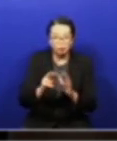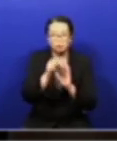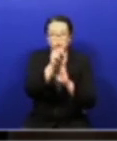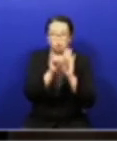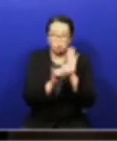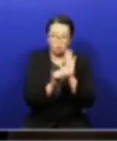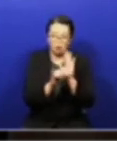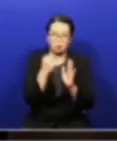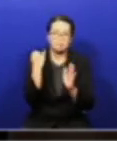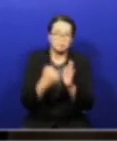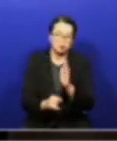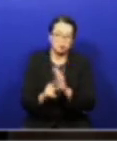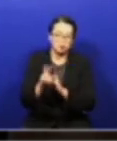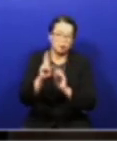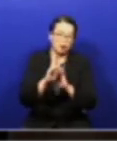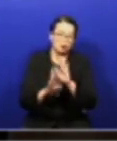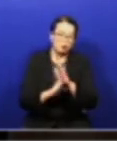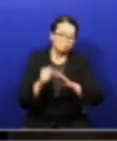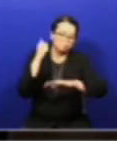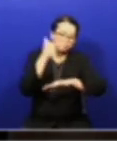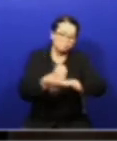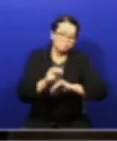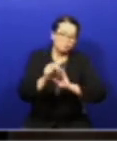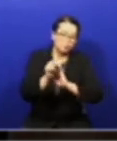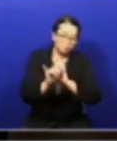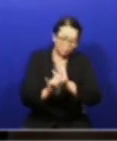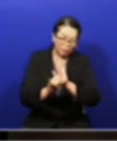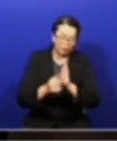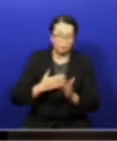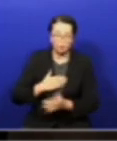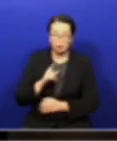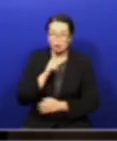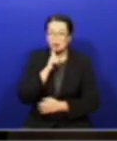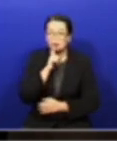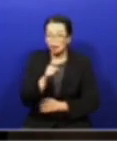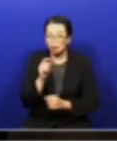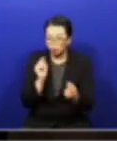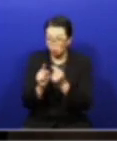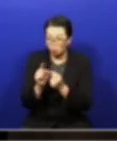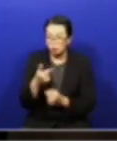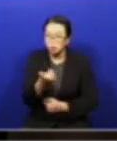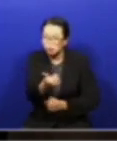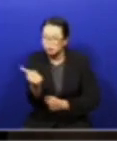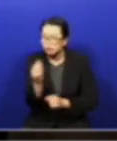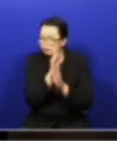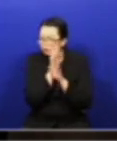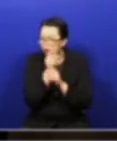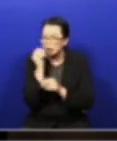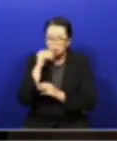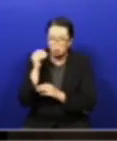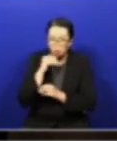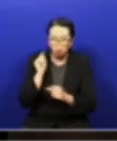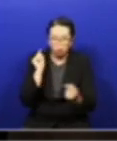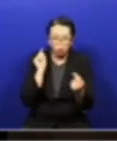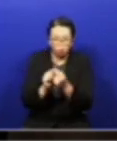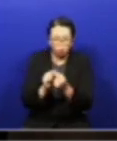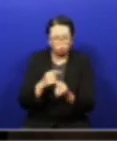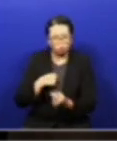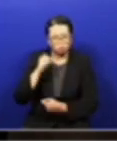นวันนี้ที่ผมจะถามก็จะเป็นการถามด้วยข้อที่เขานินทาแล้วติดใจสำนักงานประกันสัง